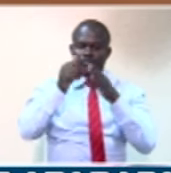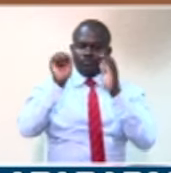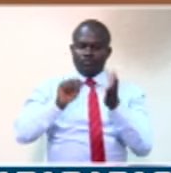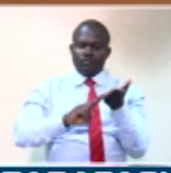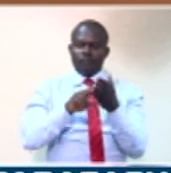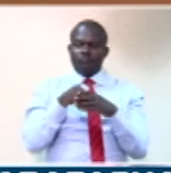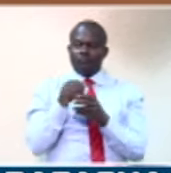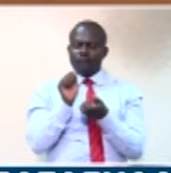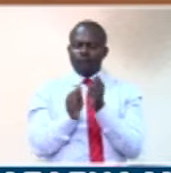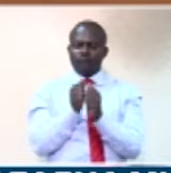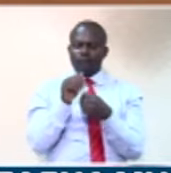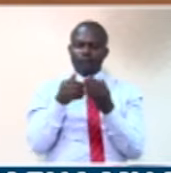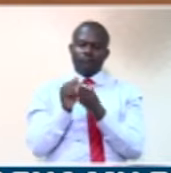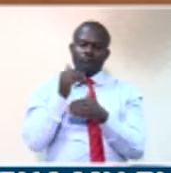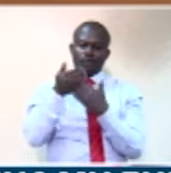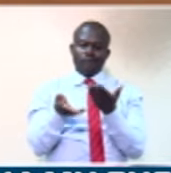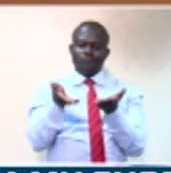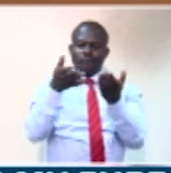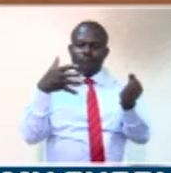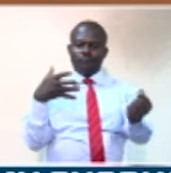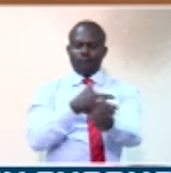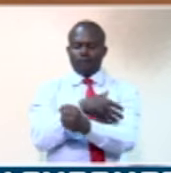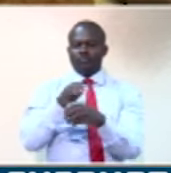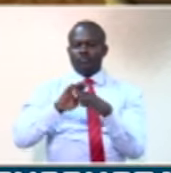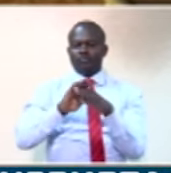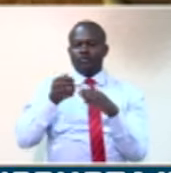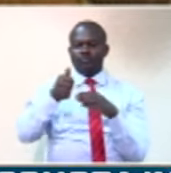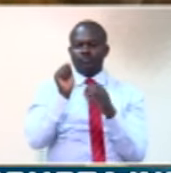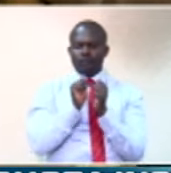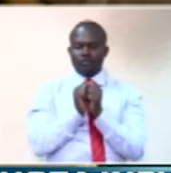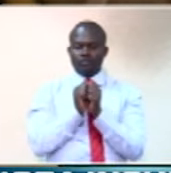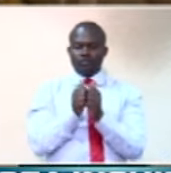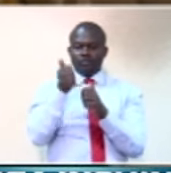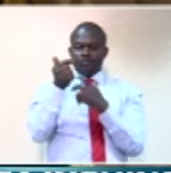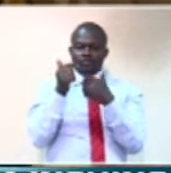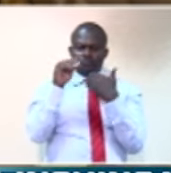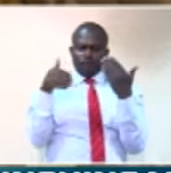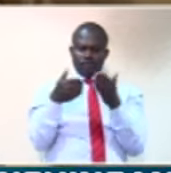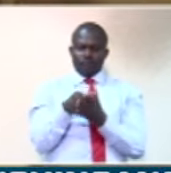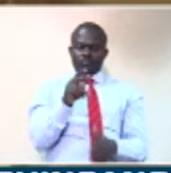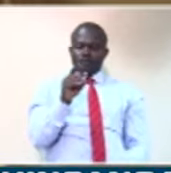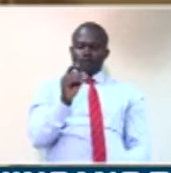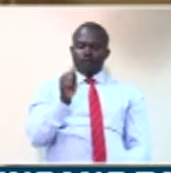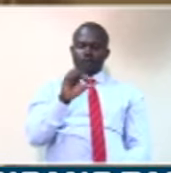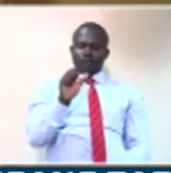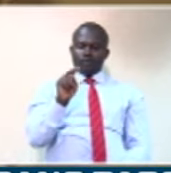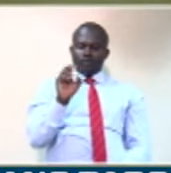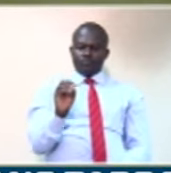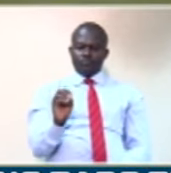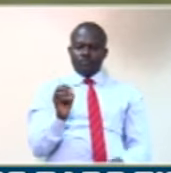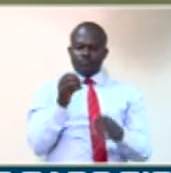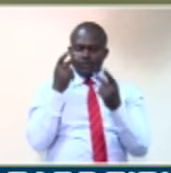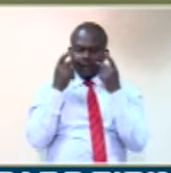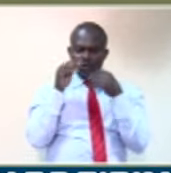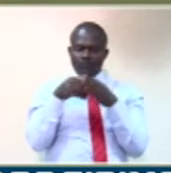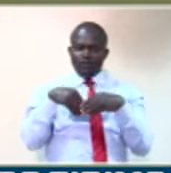gukoresha sport ukazamura ubushobozi bwa business yawe. Kuri ibi byose Ndagano Farajallah aboneraho